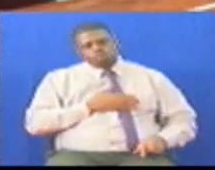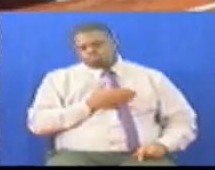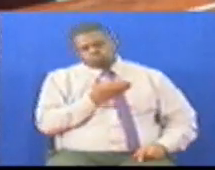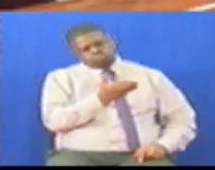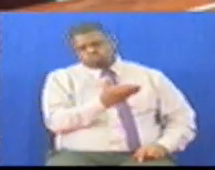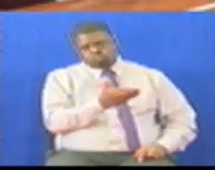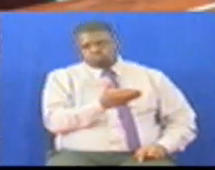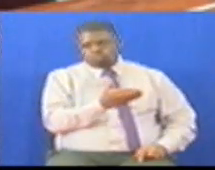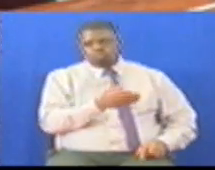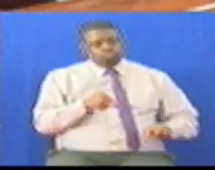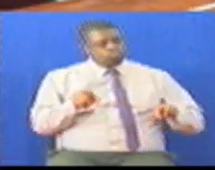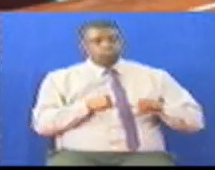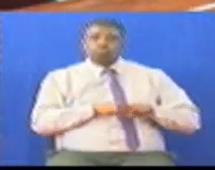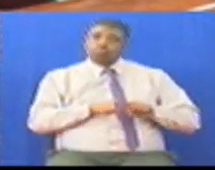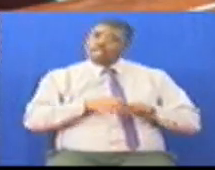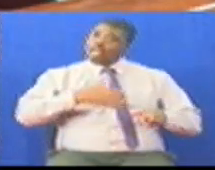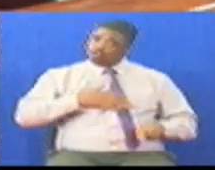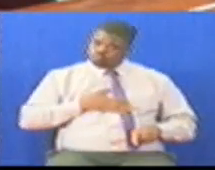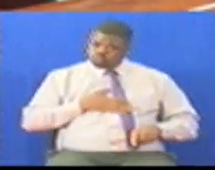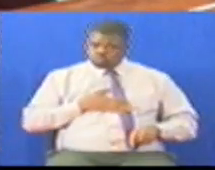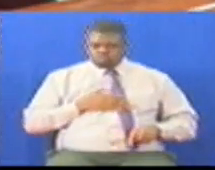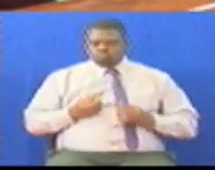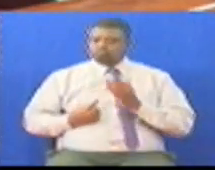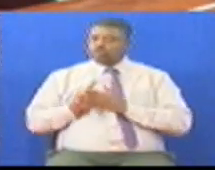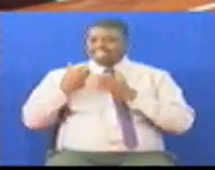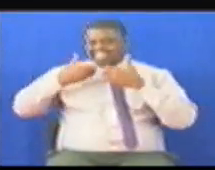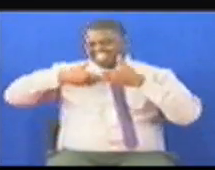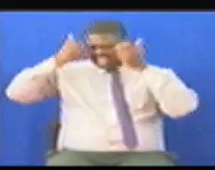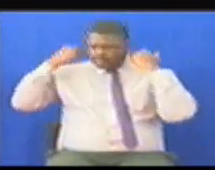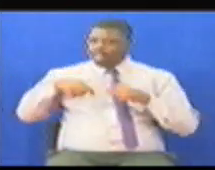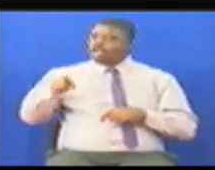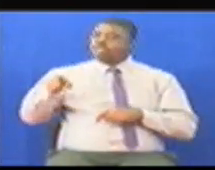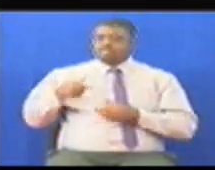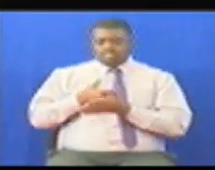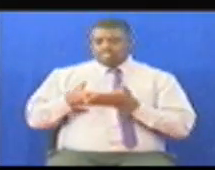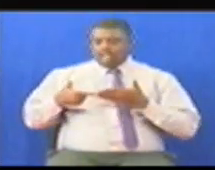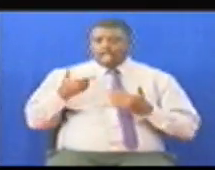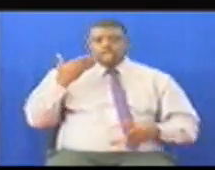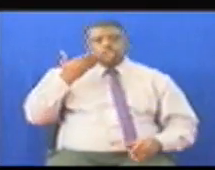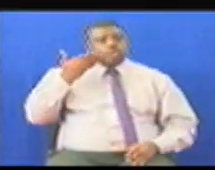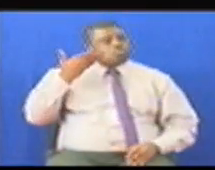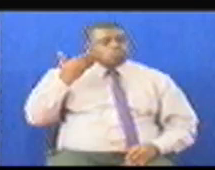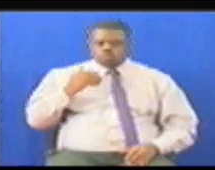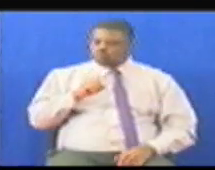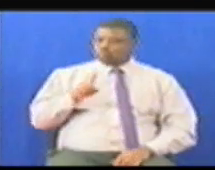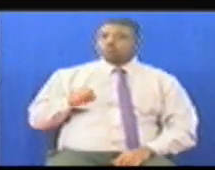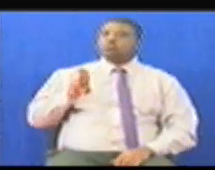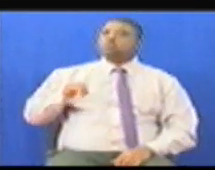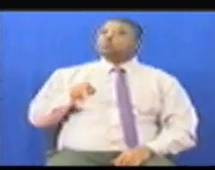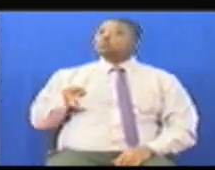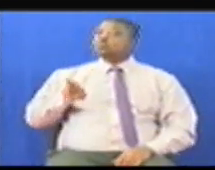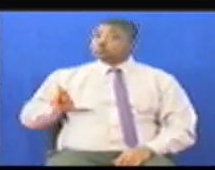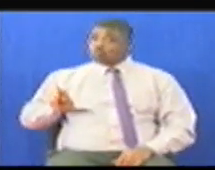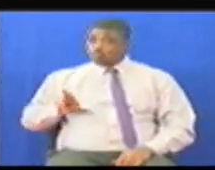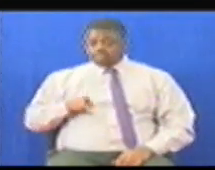wa Msimbazi kule anaitwa Mheshimiwa Musa Azan Zungu, yeye nampongeza mbunge wa Ilala kwa kuteuliwa